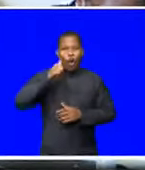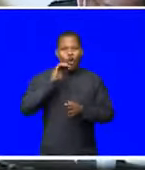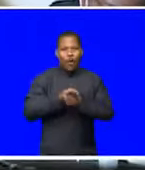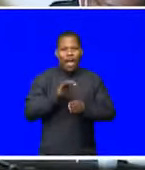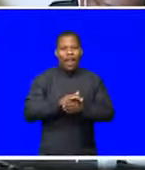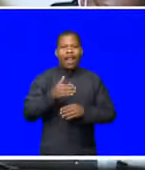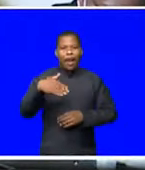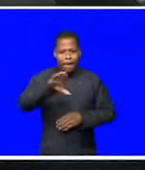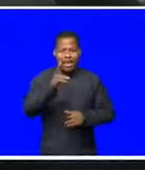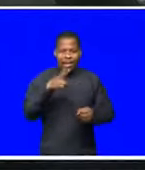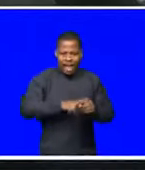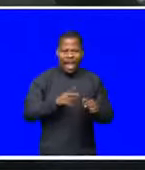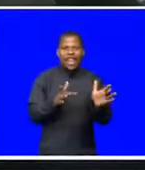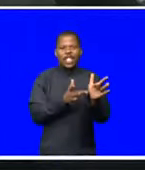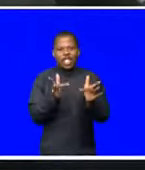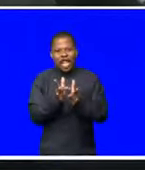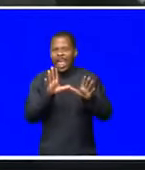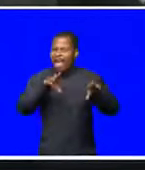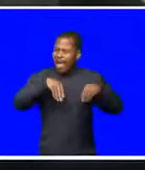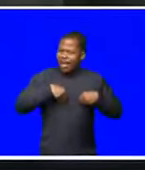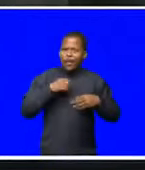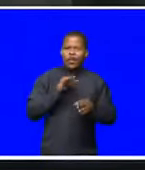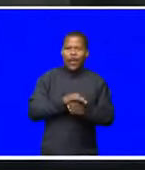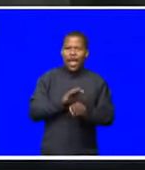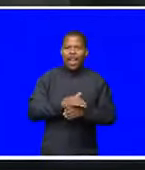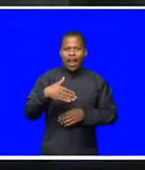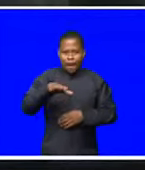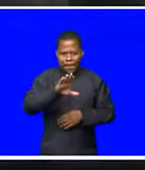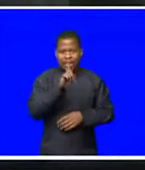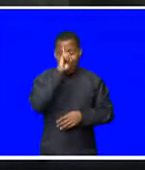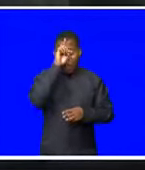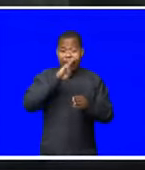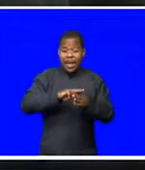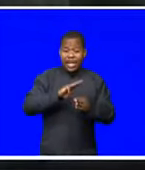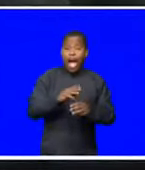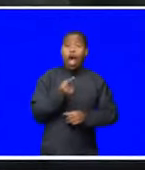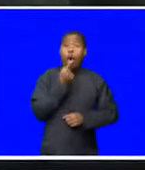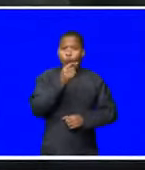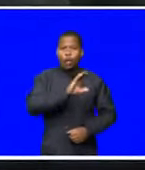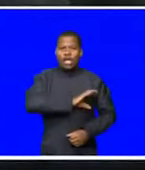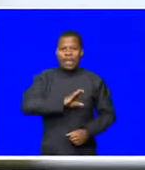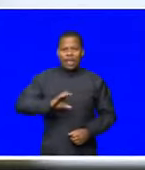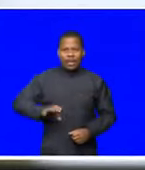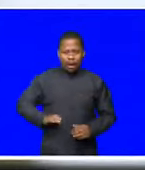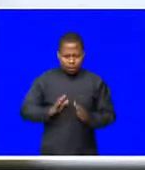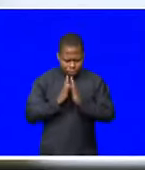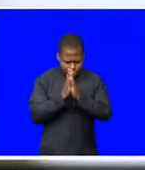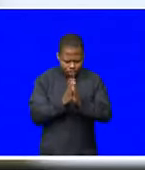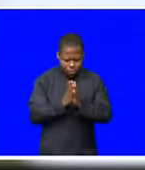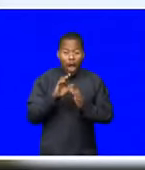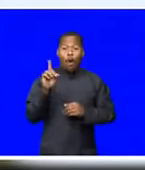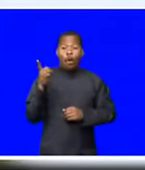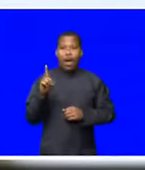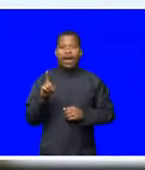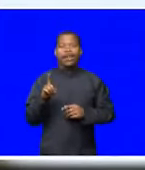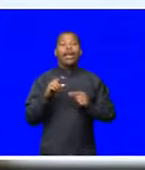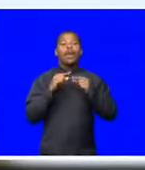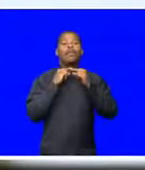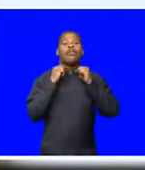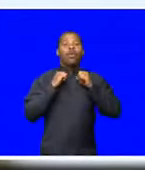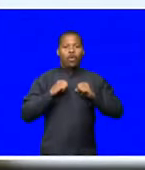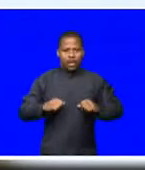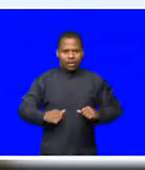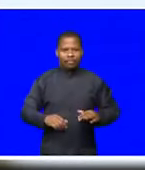ungenile yini kuJesu wena indlovu yemhlaba ithi emakholo evene yakathandazela ukuthi kuphele kutsinya kuthi bafundise